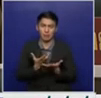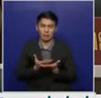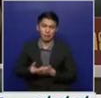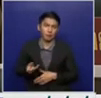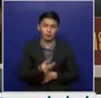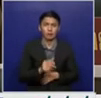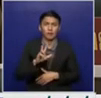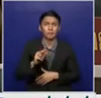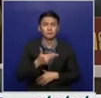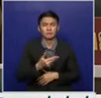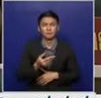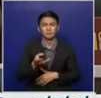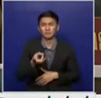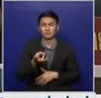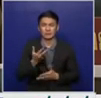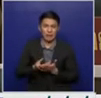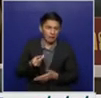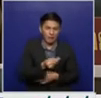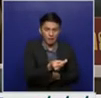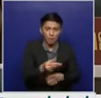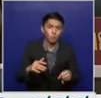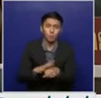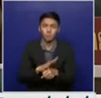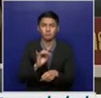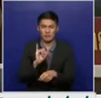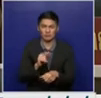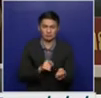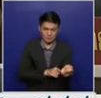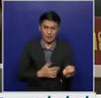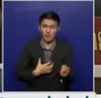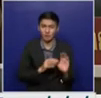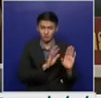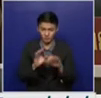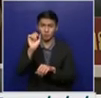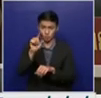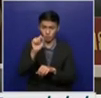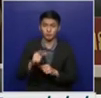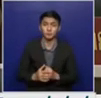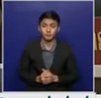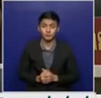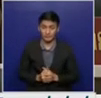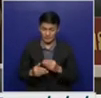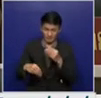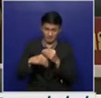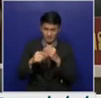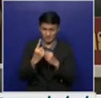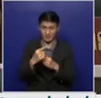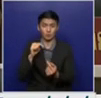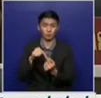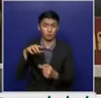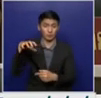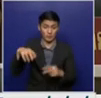นะครับยังไปไม่ถึงขณะนี้ล่าช้ามากินอยากจะกราบเรียนท่านประธานนะครับในเรื่องอีกเรื่องนึงก็คืออยากจะฝากไปถึงสำนักนายกรัฐมนตรี